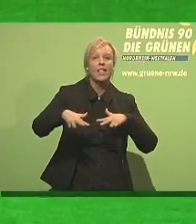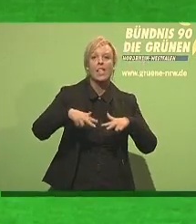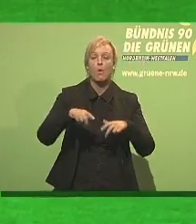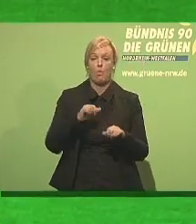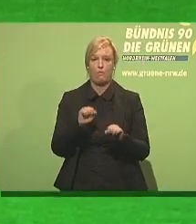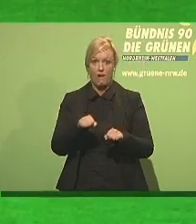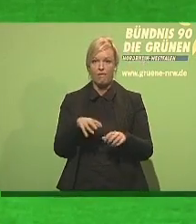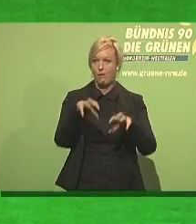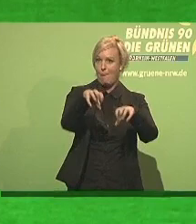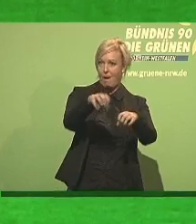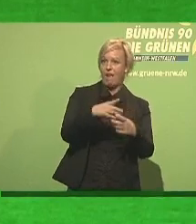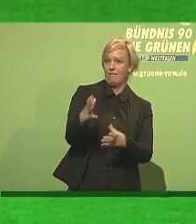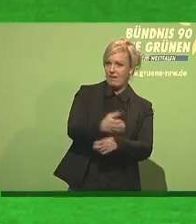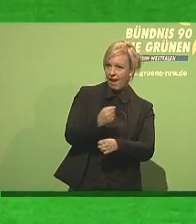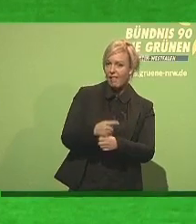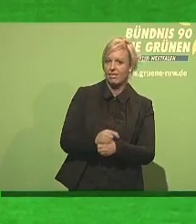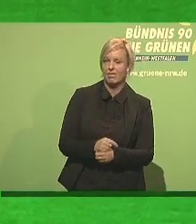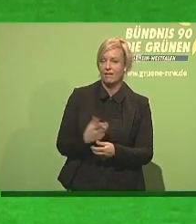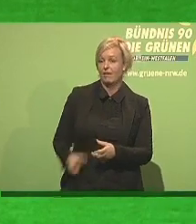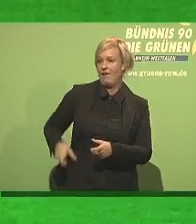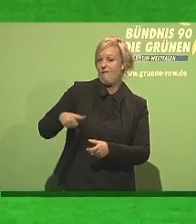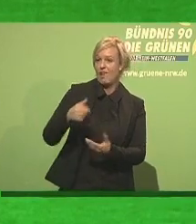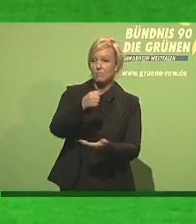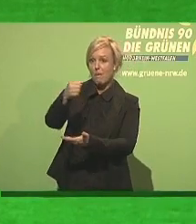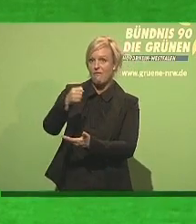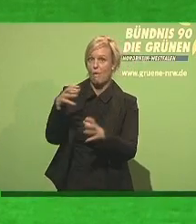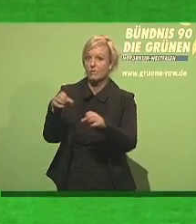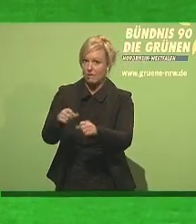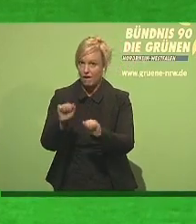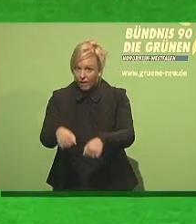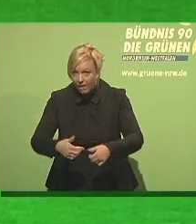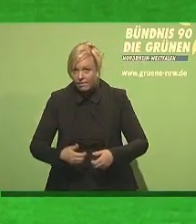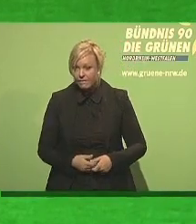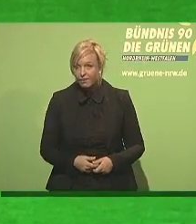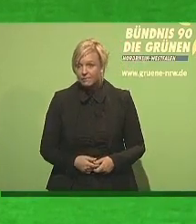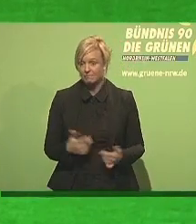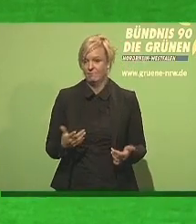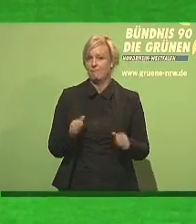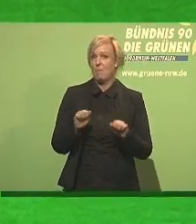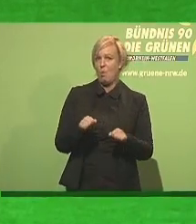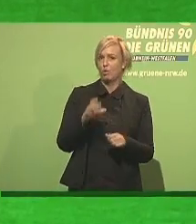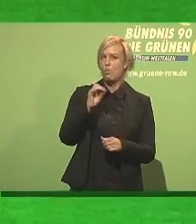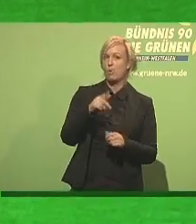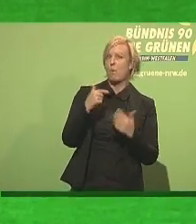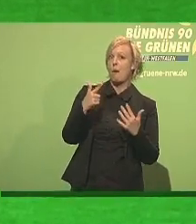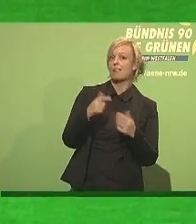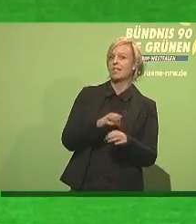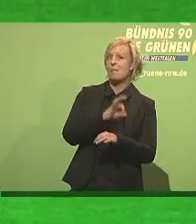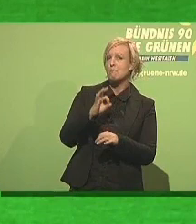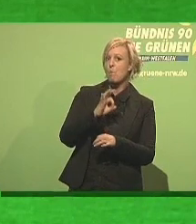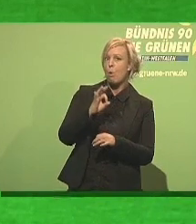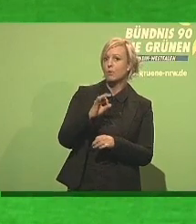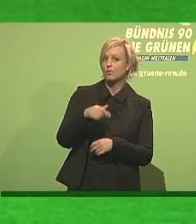retten, Investmentsfonds sichern, dann muss es doch auch möglich sein, 0,7%